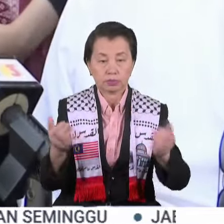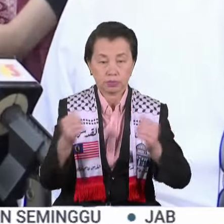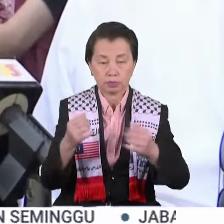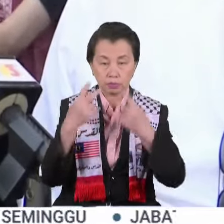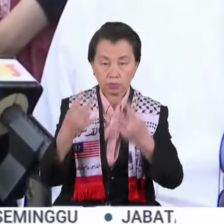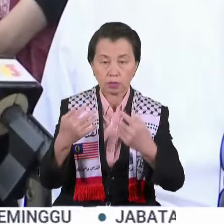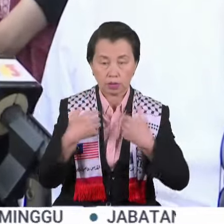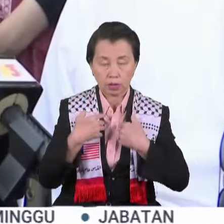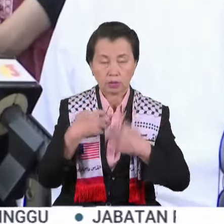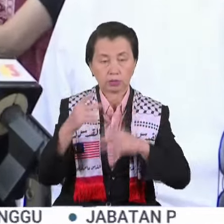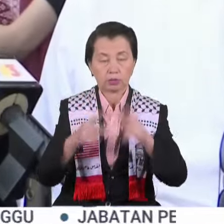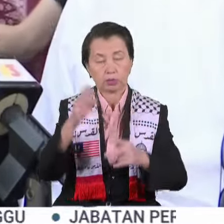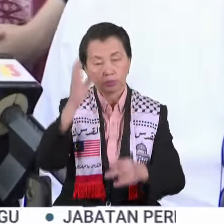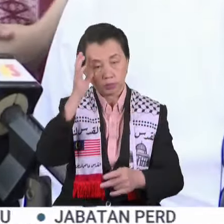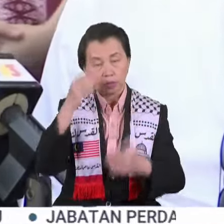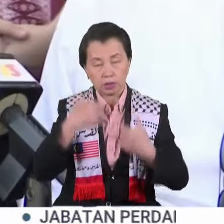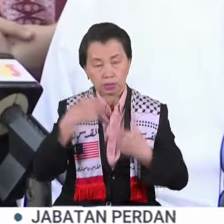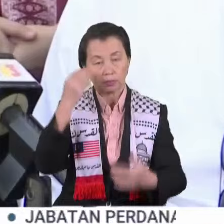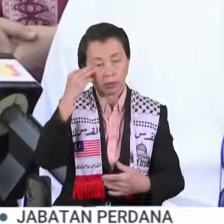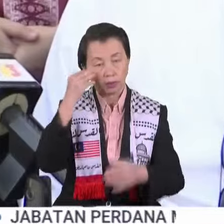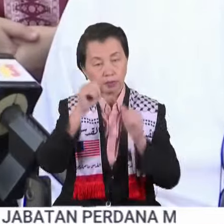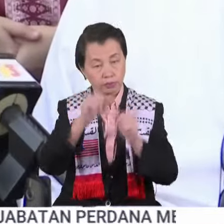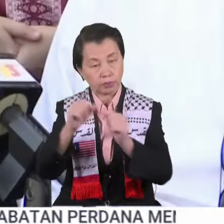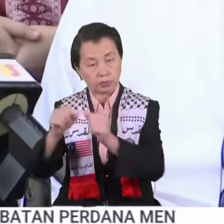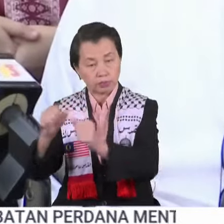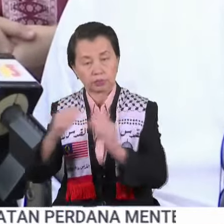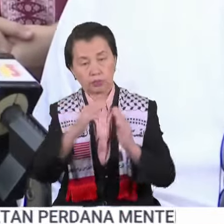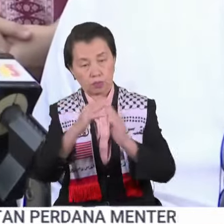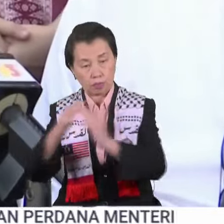bangsa Cina dan ada bangsa Melayu. Jadi kita